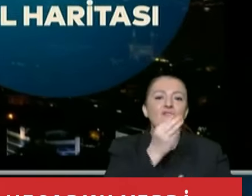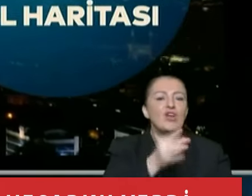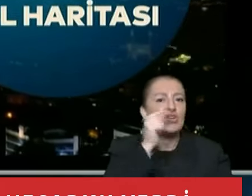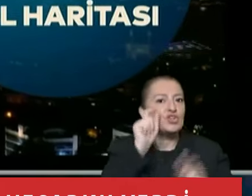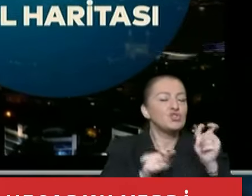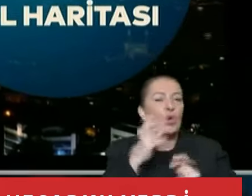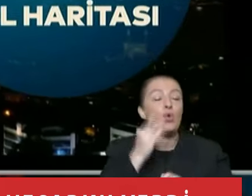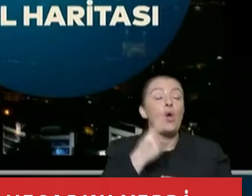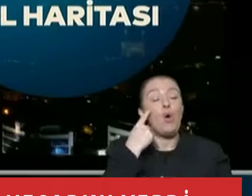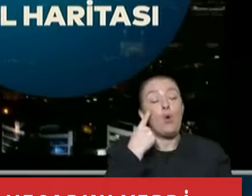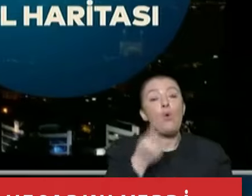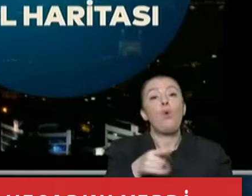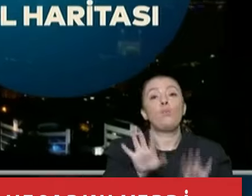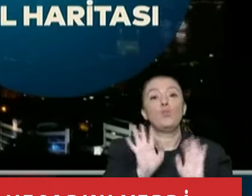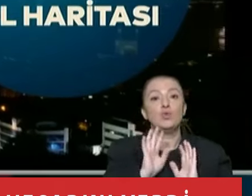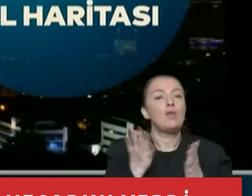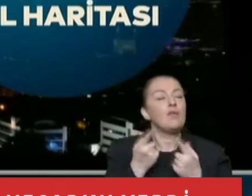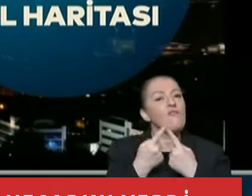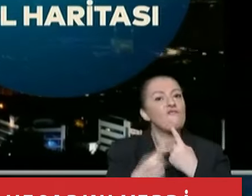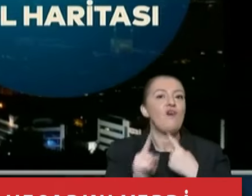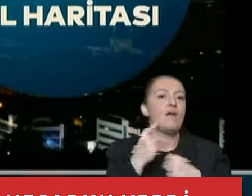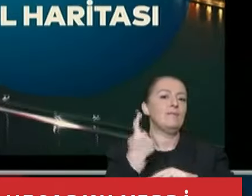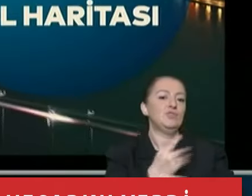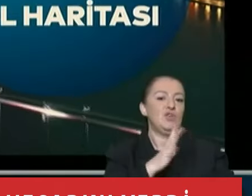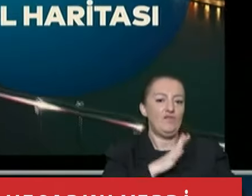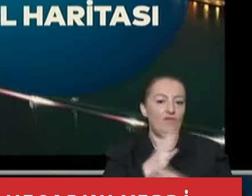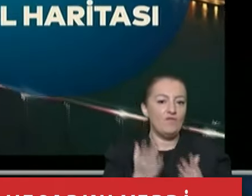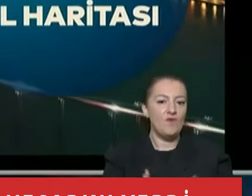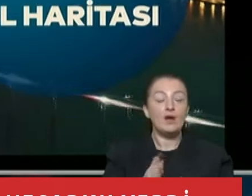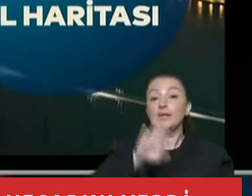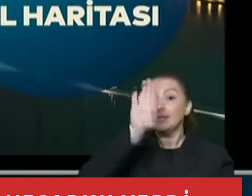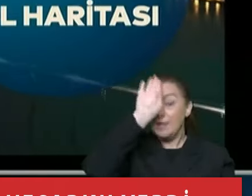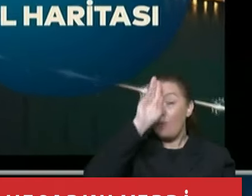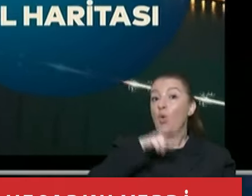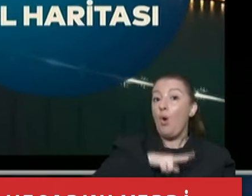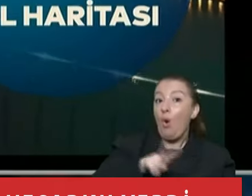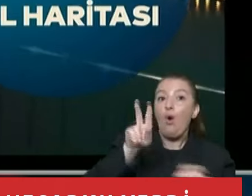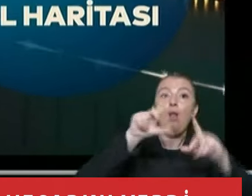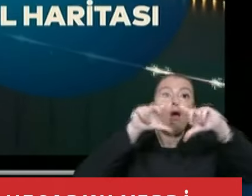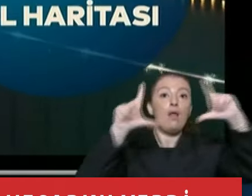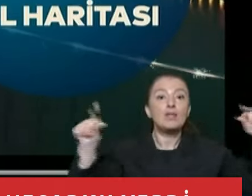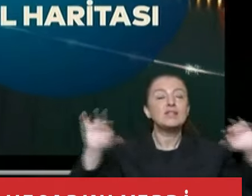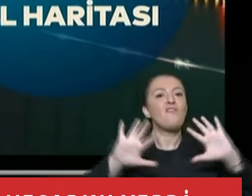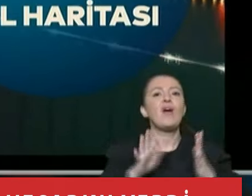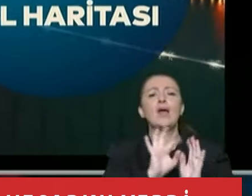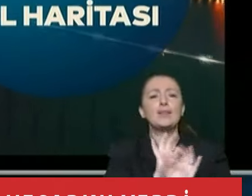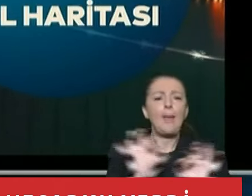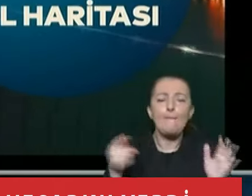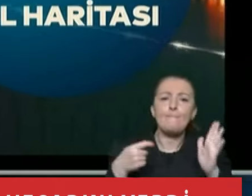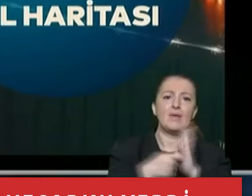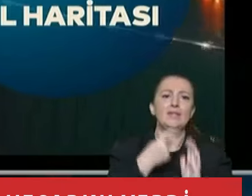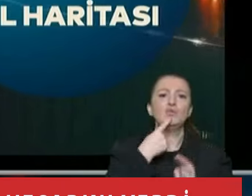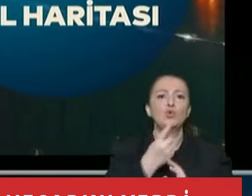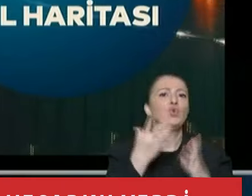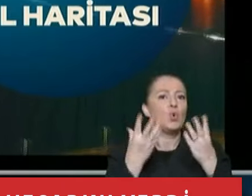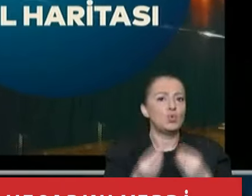görmüyoruz daha farklı bir boyutu vardır İstanbul'un yol haritasını ya da tam adıyla söyleyecek